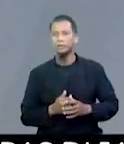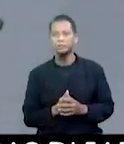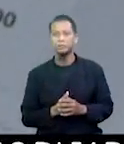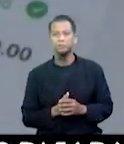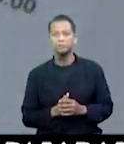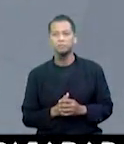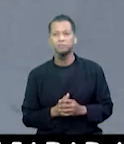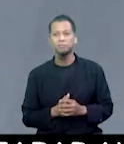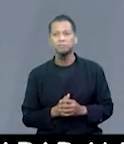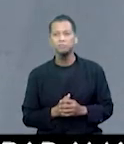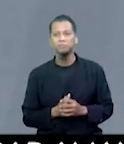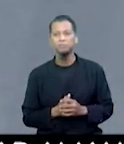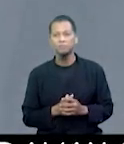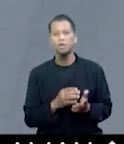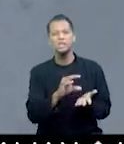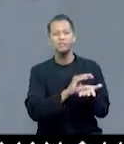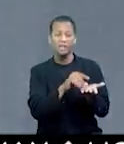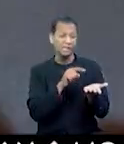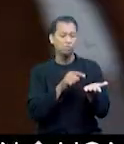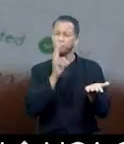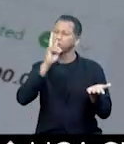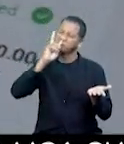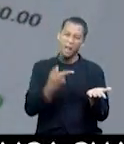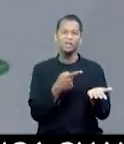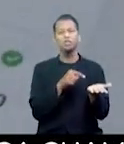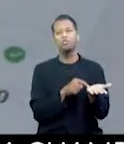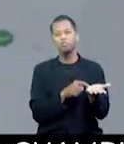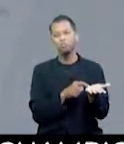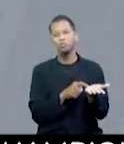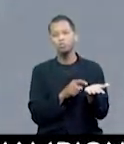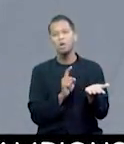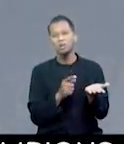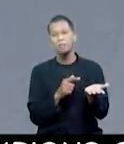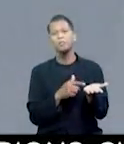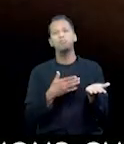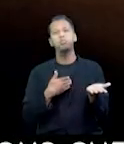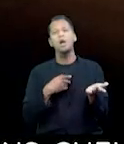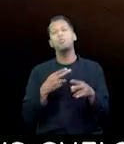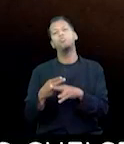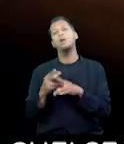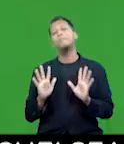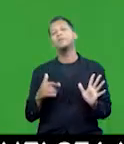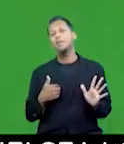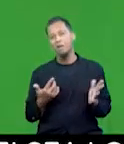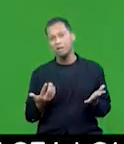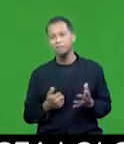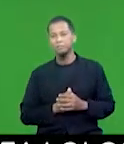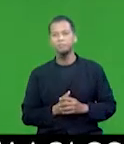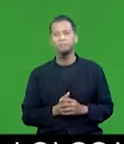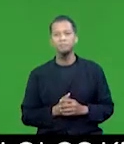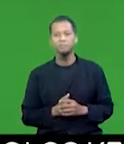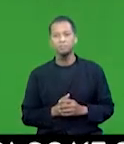ini, jadi ada kelilit utang juga sama. Nah, kita sih berharap uang para korban ini bisa kembali